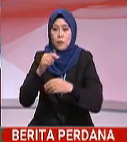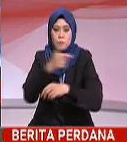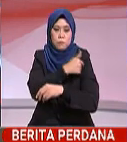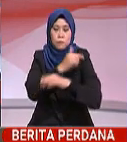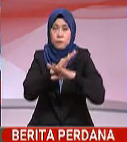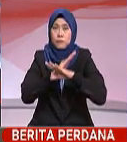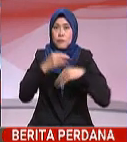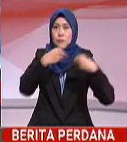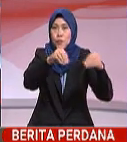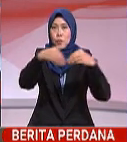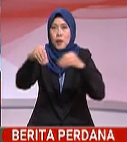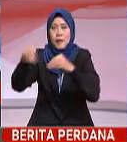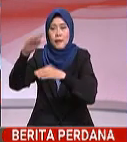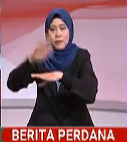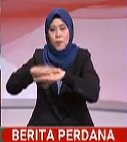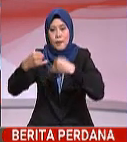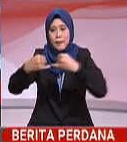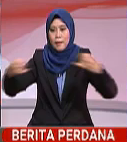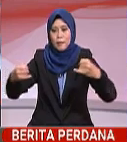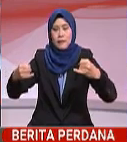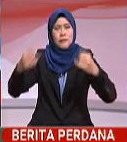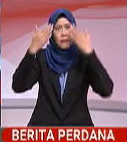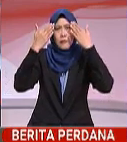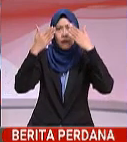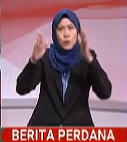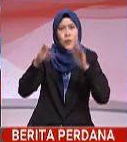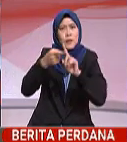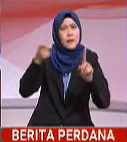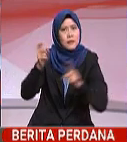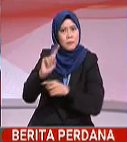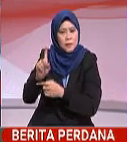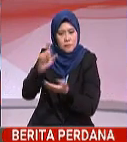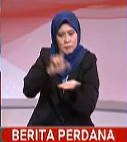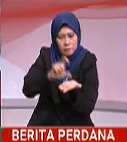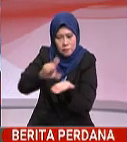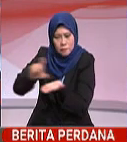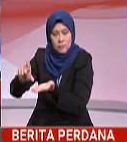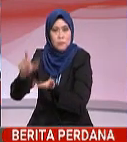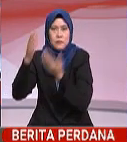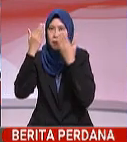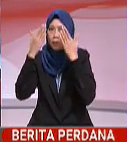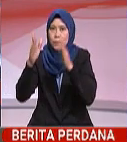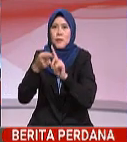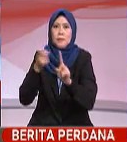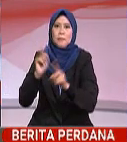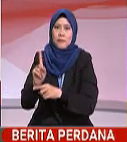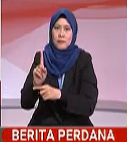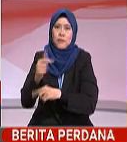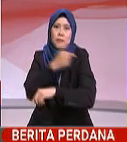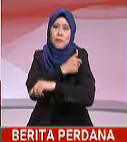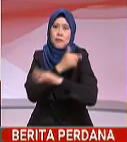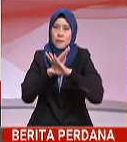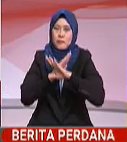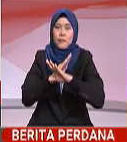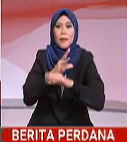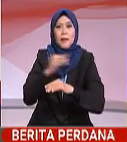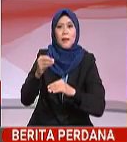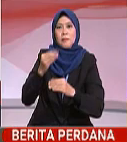secara dalam talian tidak diketahui asal-usulnya dan keberkesanannya.